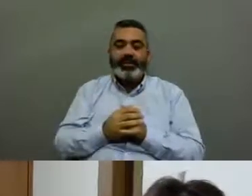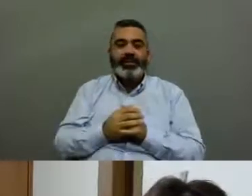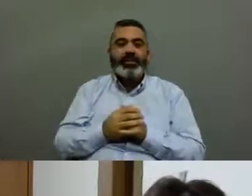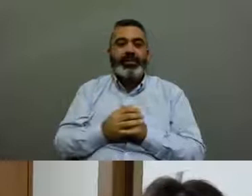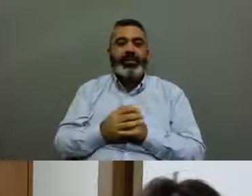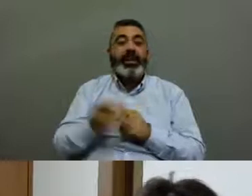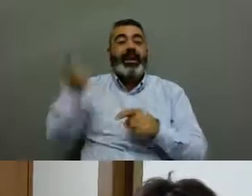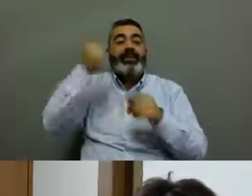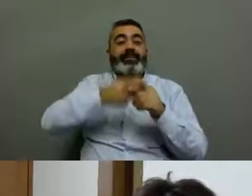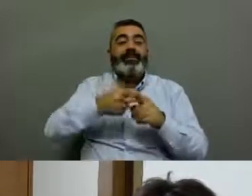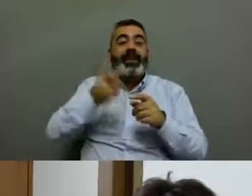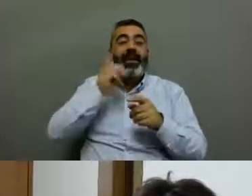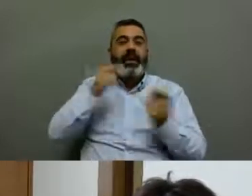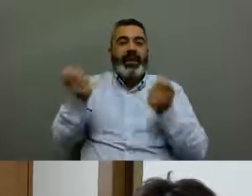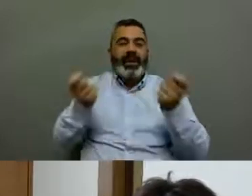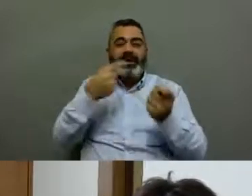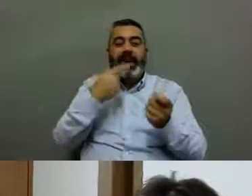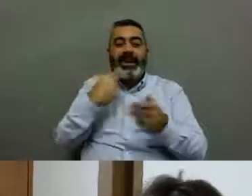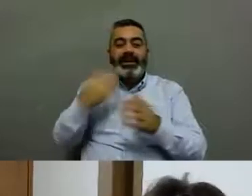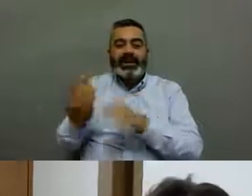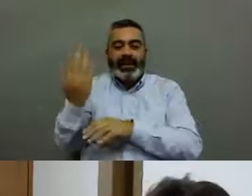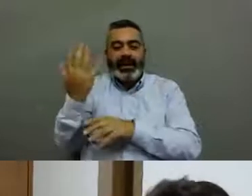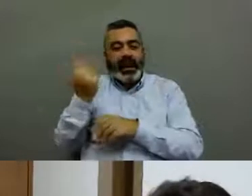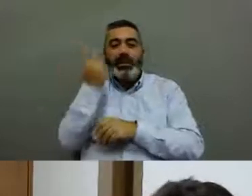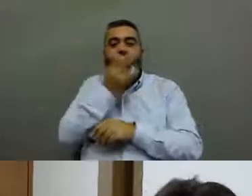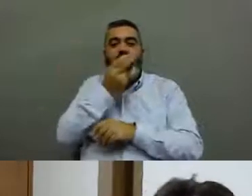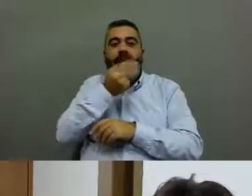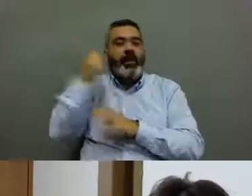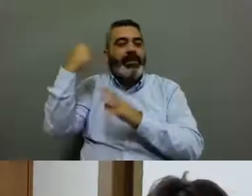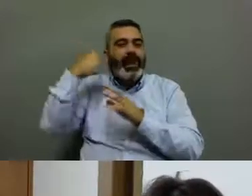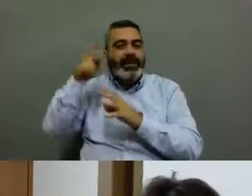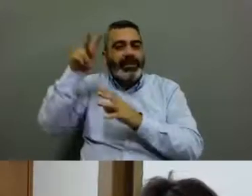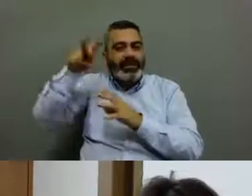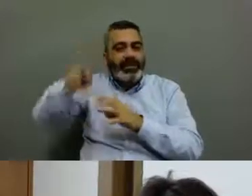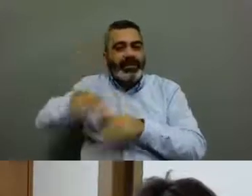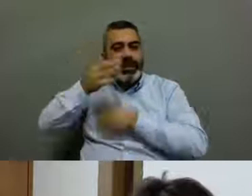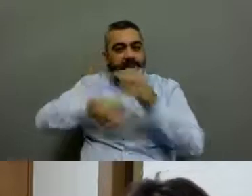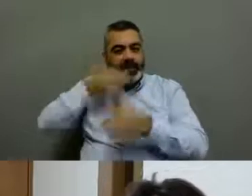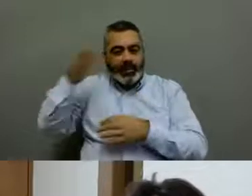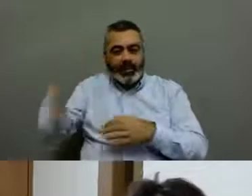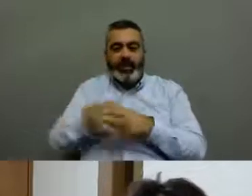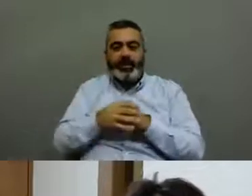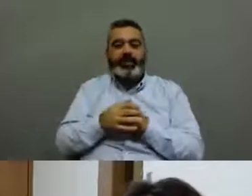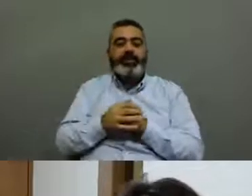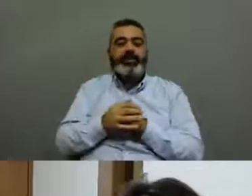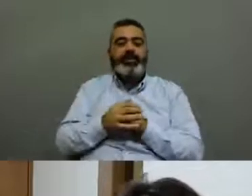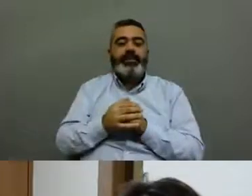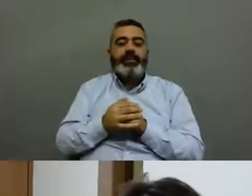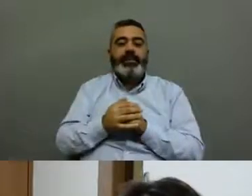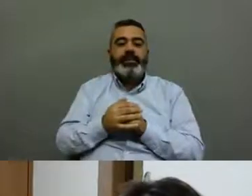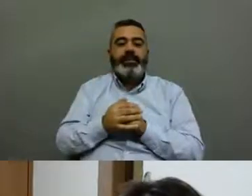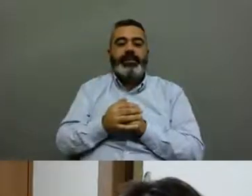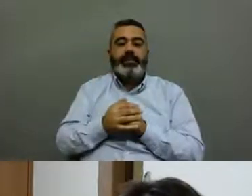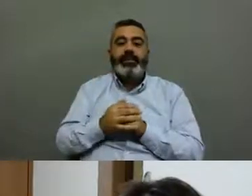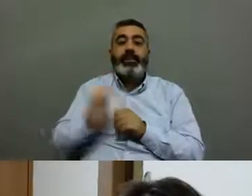και τα σχόλια που υπάρχουν στο chat σχετικά με τις ταινίες και τις τοποθετήσεις σας. Αρχικά από την